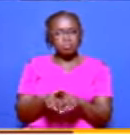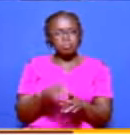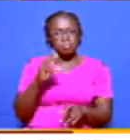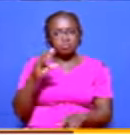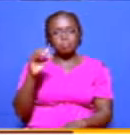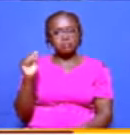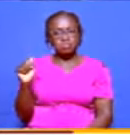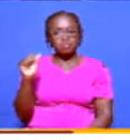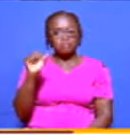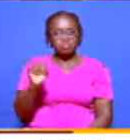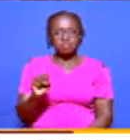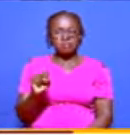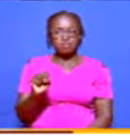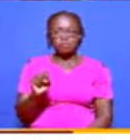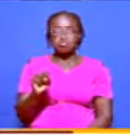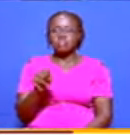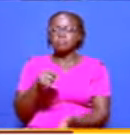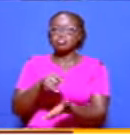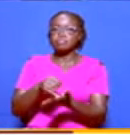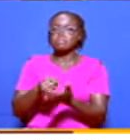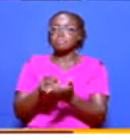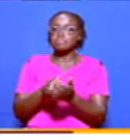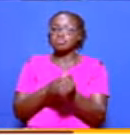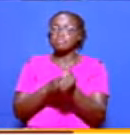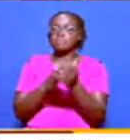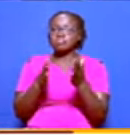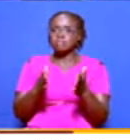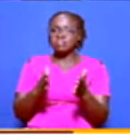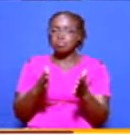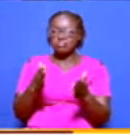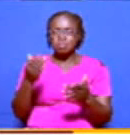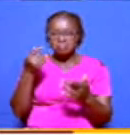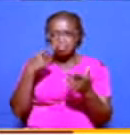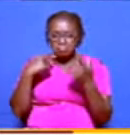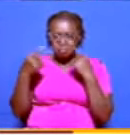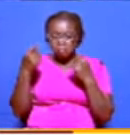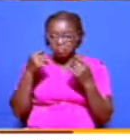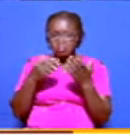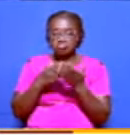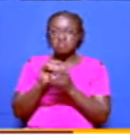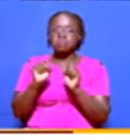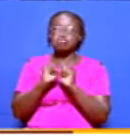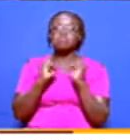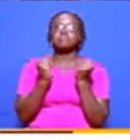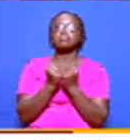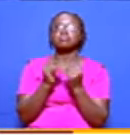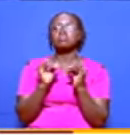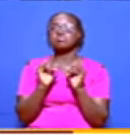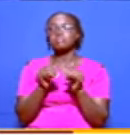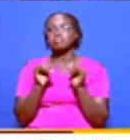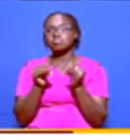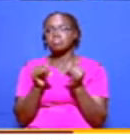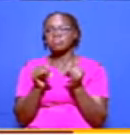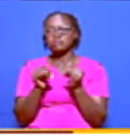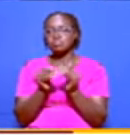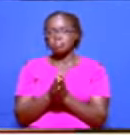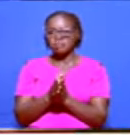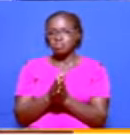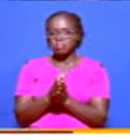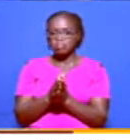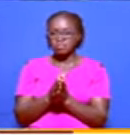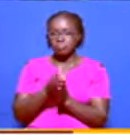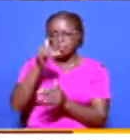Osiany alikuwa miongoni mwa waliomwomboleza Hayenda kupitia mitandao ya kijamii. David Ochola alikumbuka